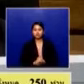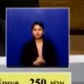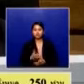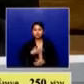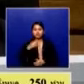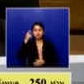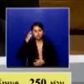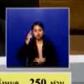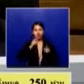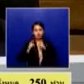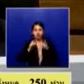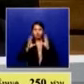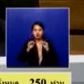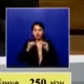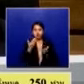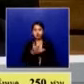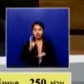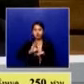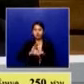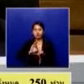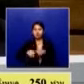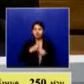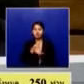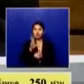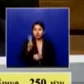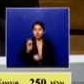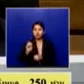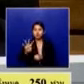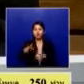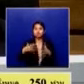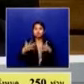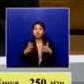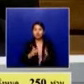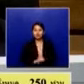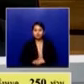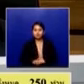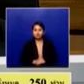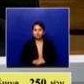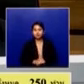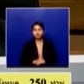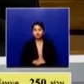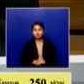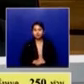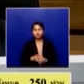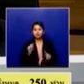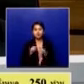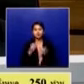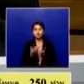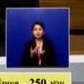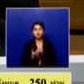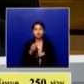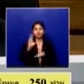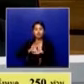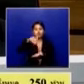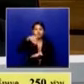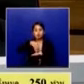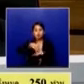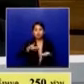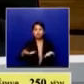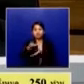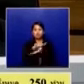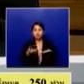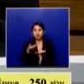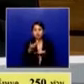บ64นะครับแต่ก็ไม่เป็นไรครับจะขออนุญาตนำเรียนว่าตอนที่นำเสนองบกลางที่จะพิจารณาและใช้เ